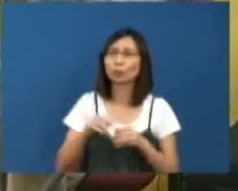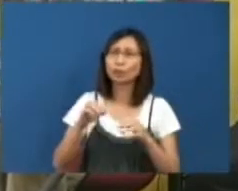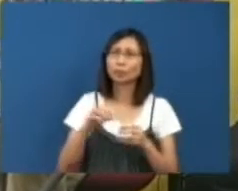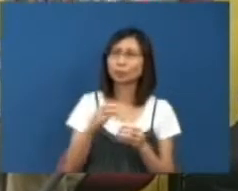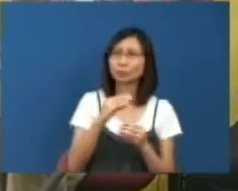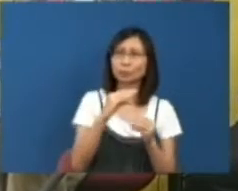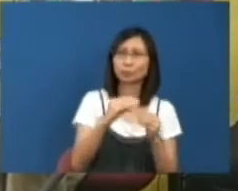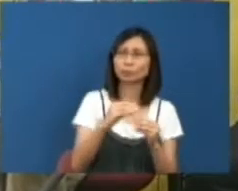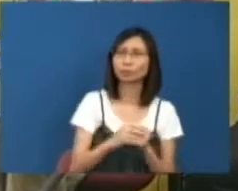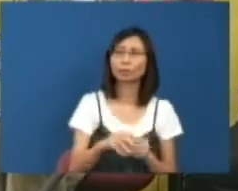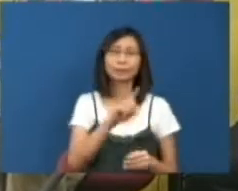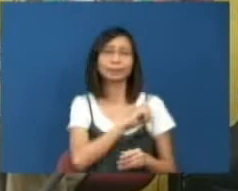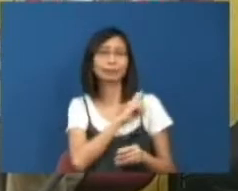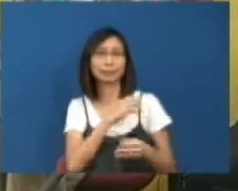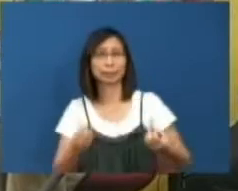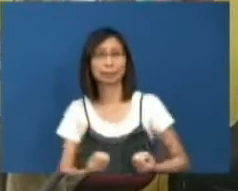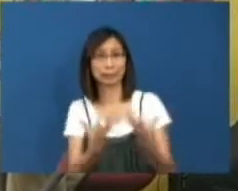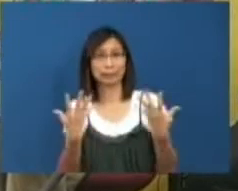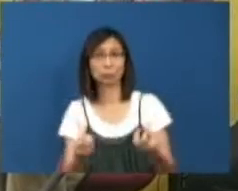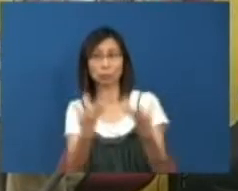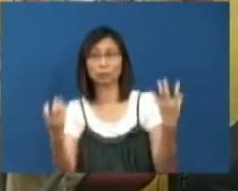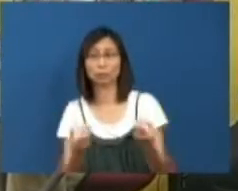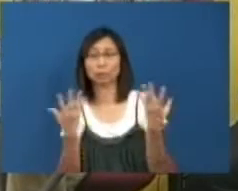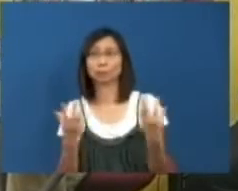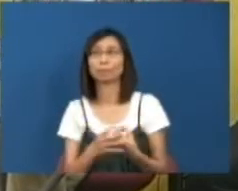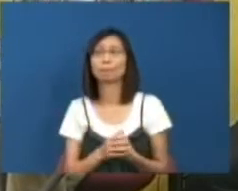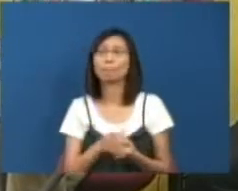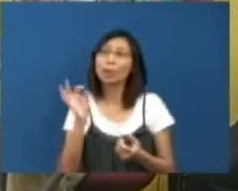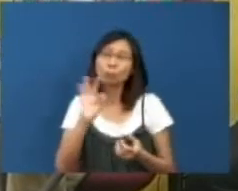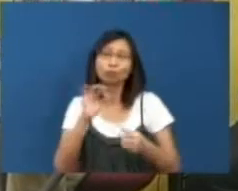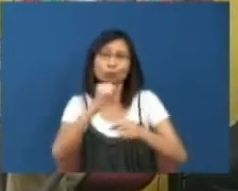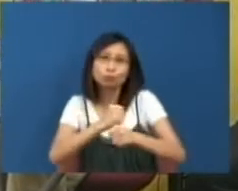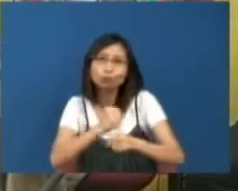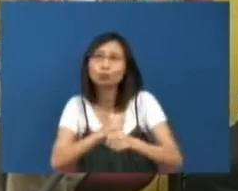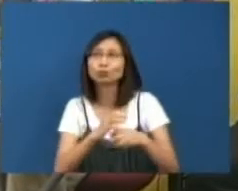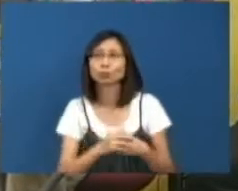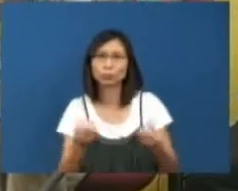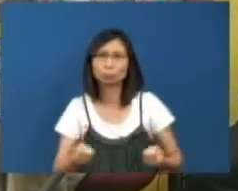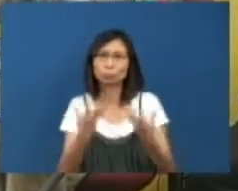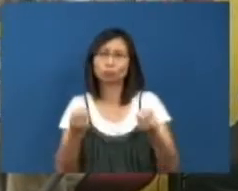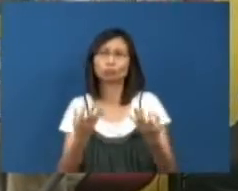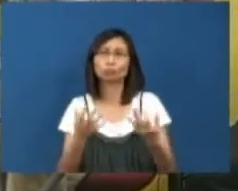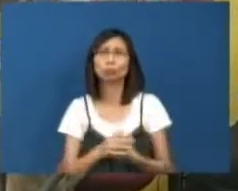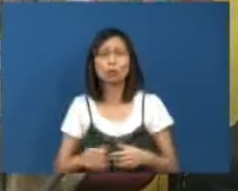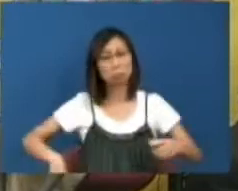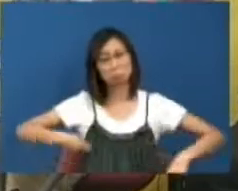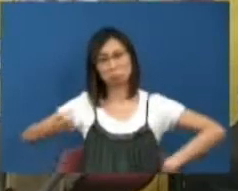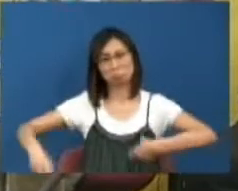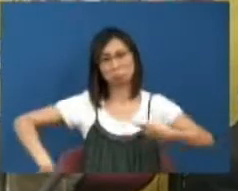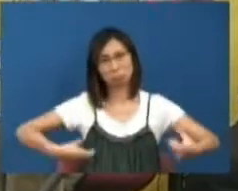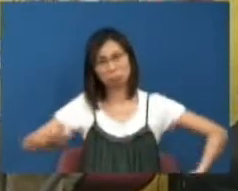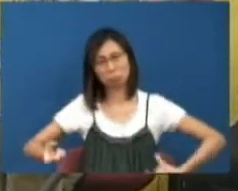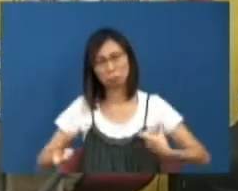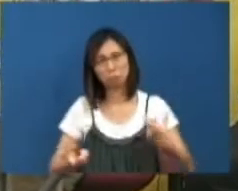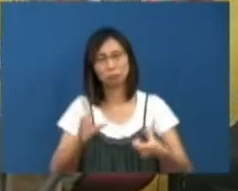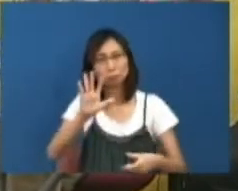動 burn 一 burn 自動燒，即係仲冇工作做到， 係啦， 係咁燒咗佢就排放。係 浪費咗啲回收嘅能源。 係